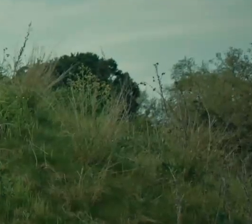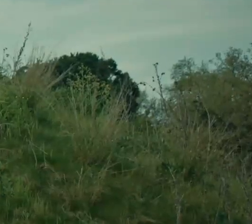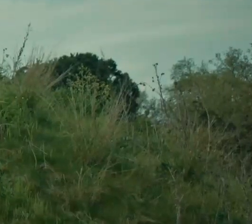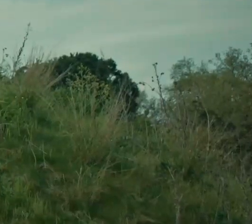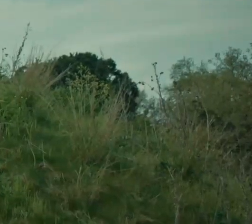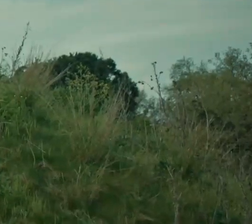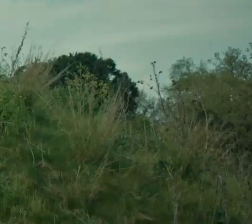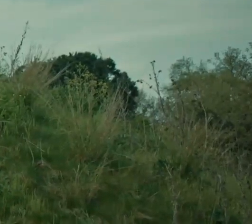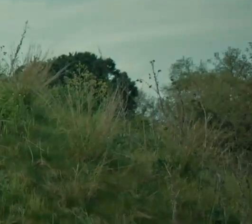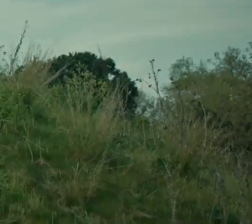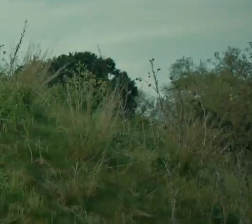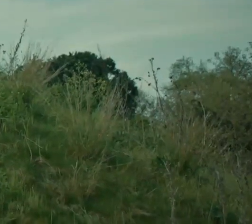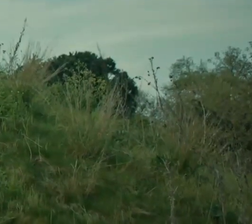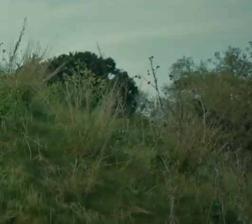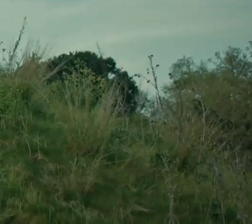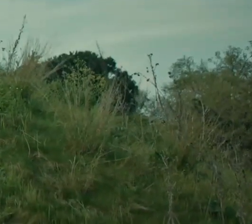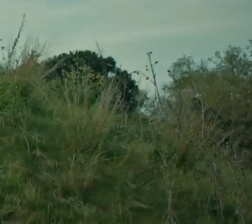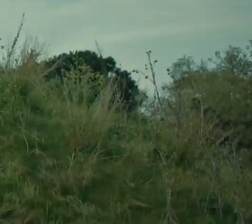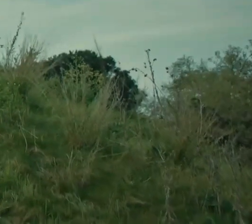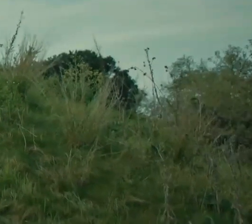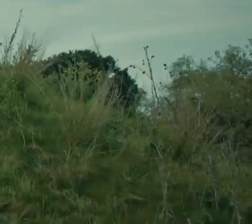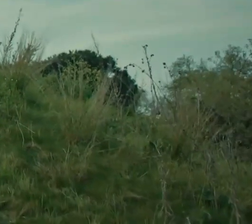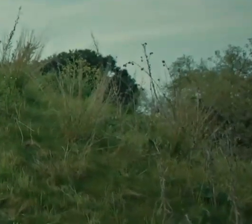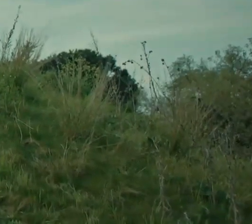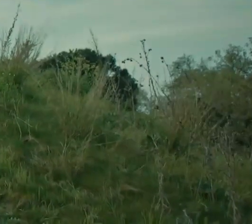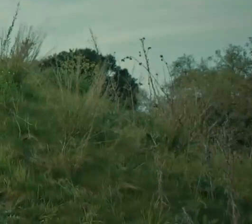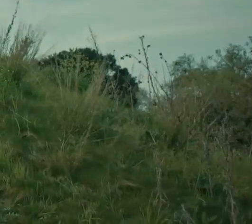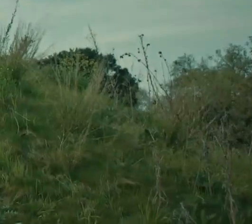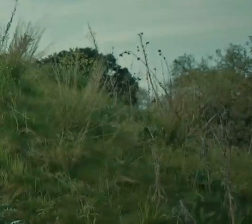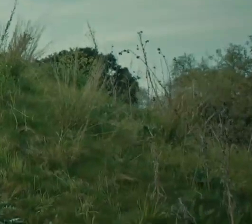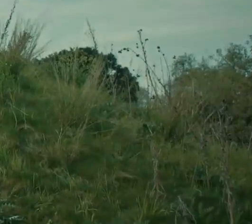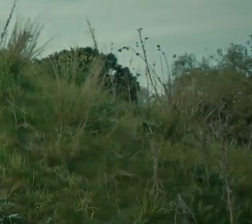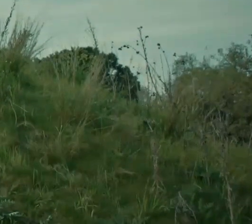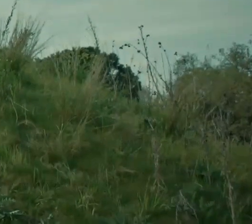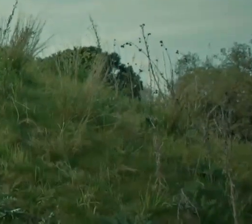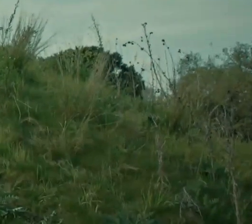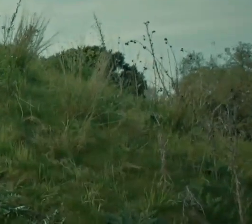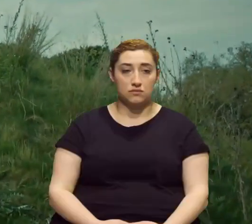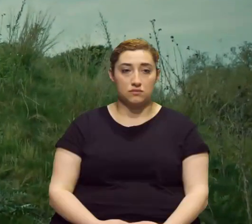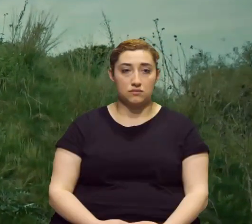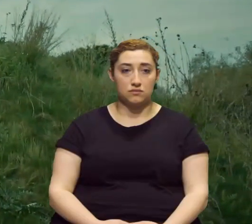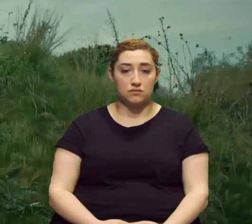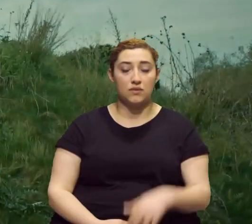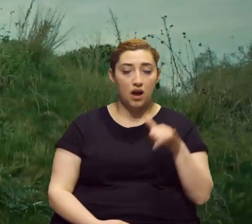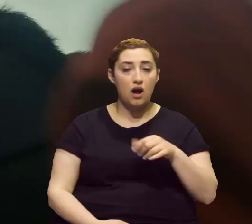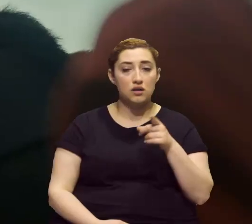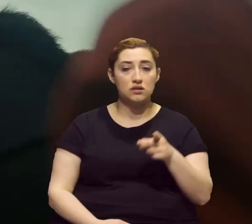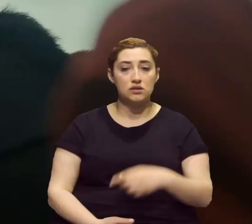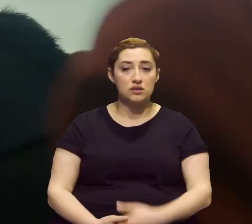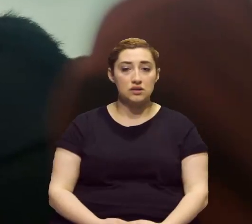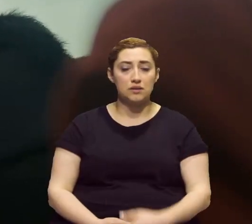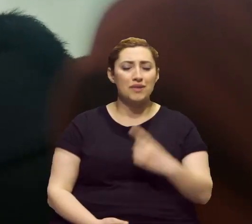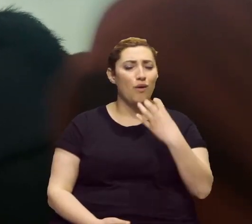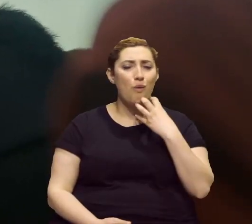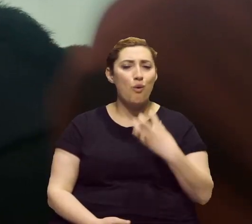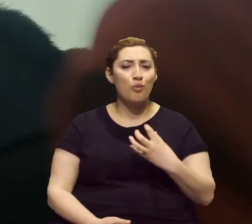çekti. Eşarbı bıraktı, doğruluyor. Haklısın.